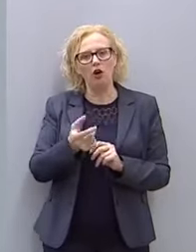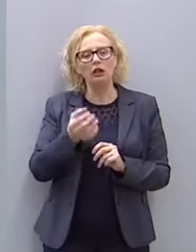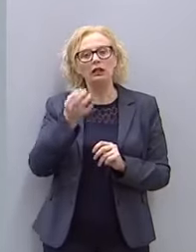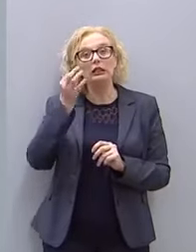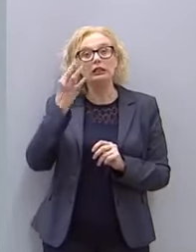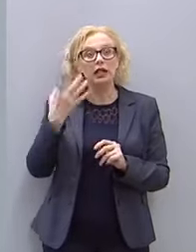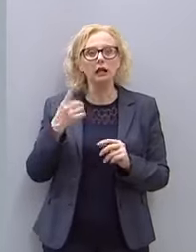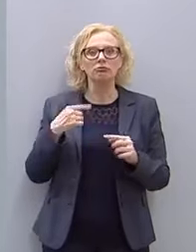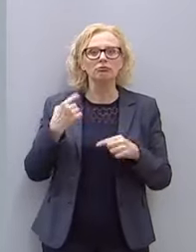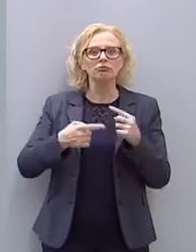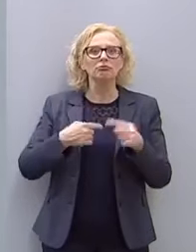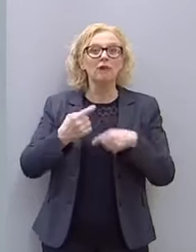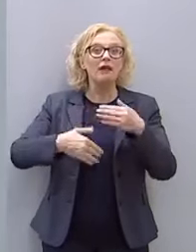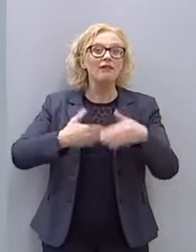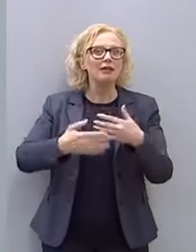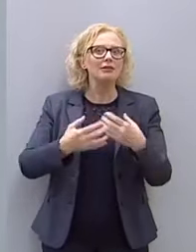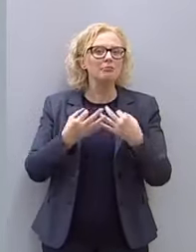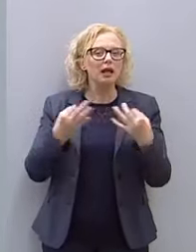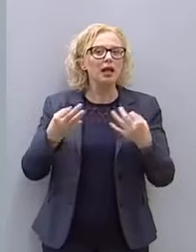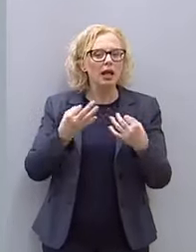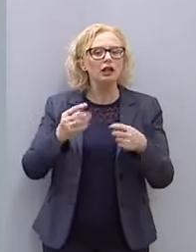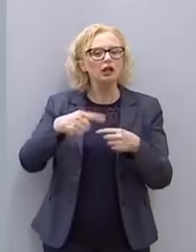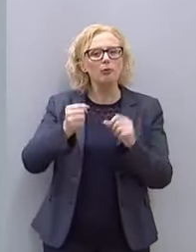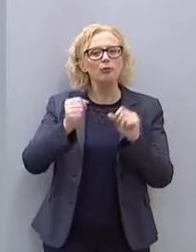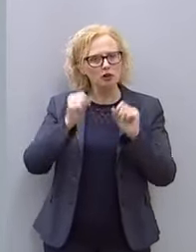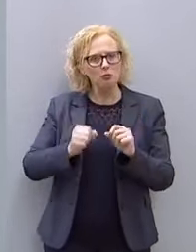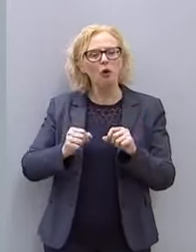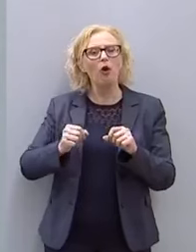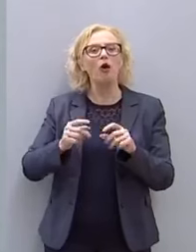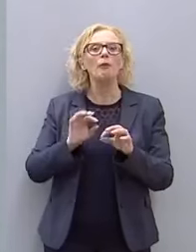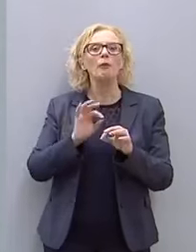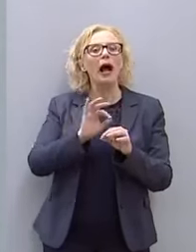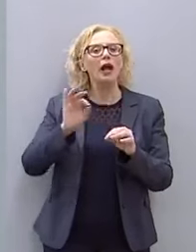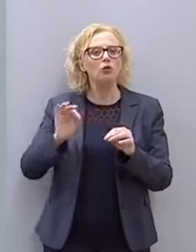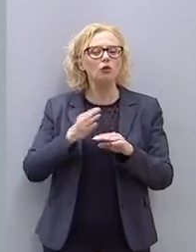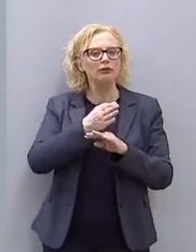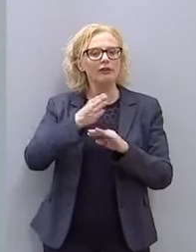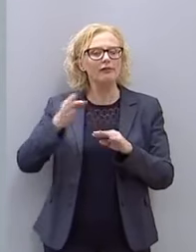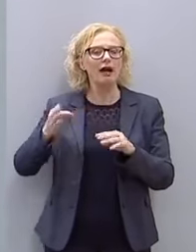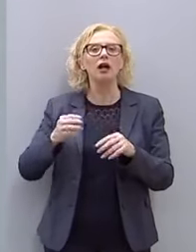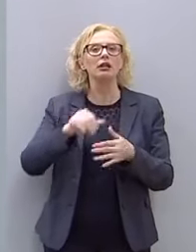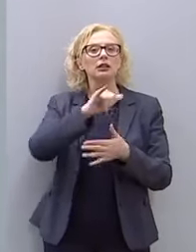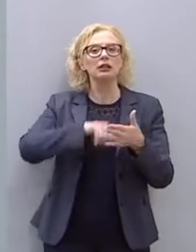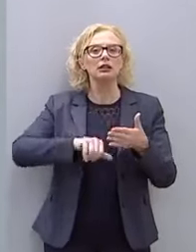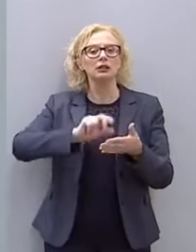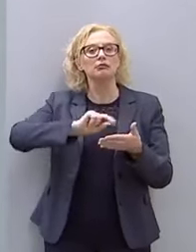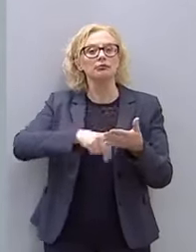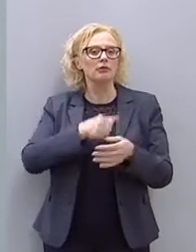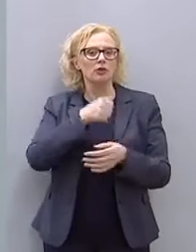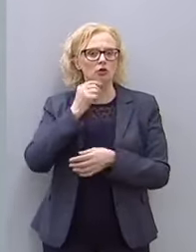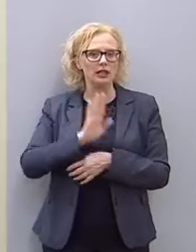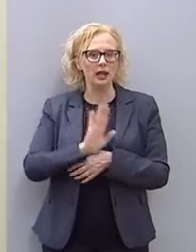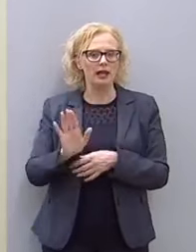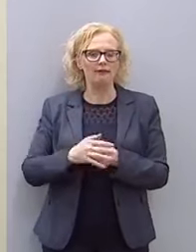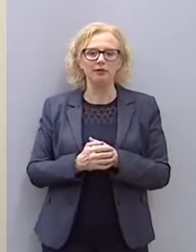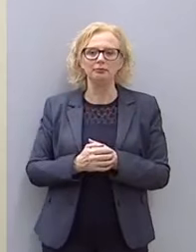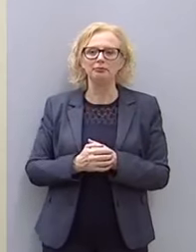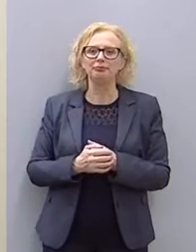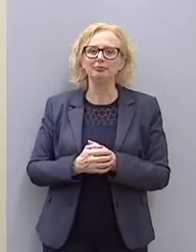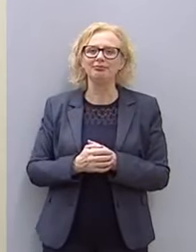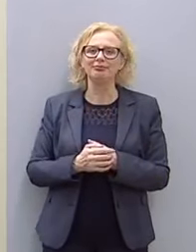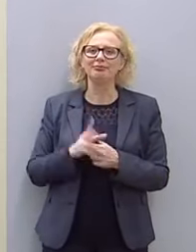va bene arriveremo anche a togliere per determinati spostamenti da l'autocertificazione sempre lei ha parlato di